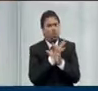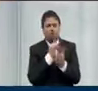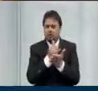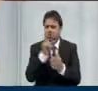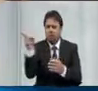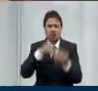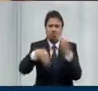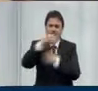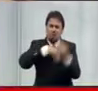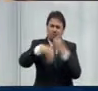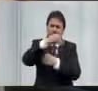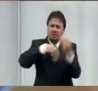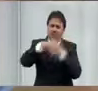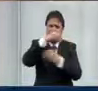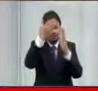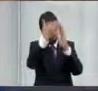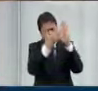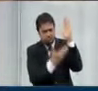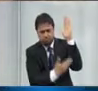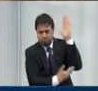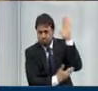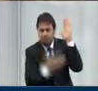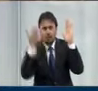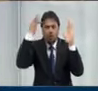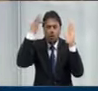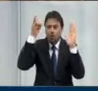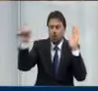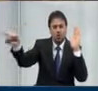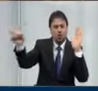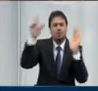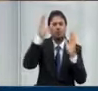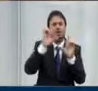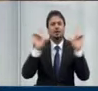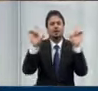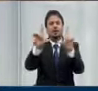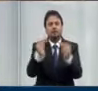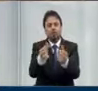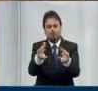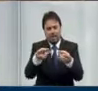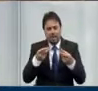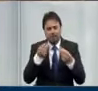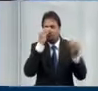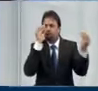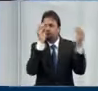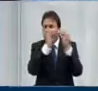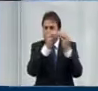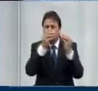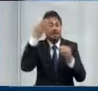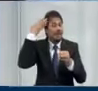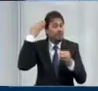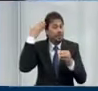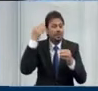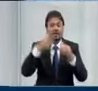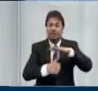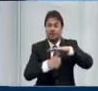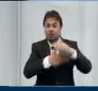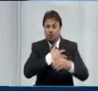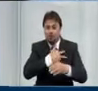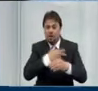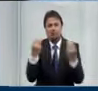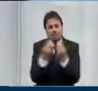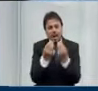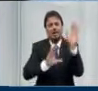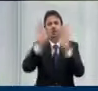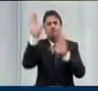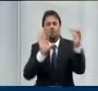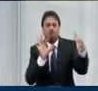الكاملة لإجراء التعديلات المناسبة في تناغم واضح بين السلطتين التشريعية والتنفيذية فيما يخص التعاطي مع